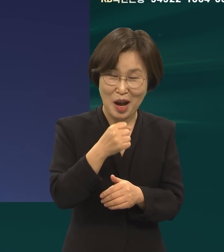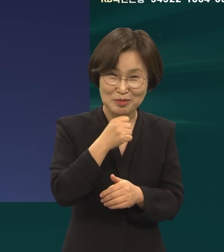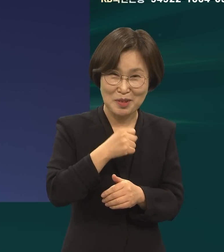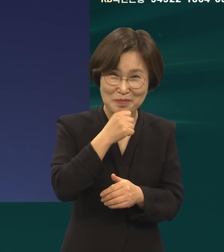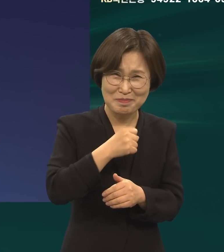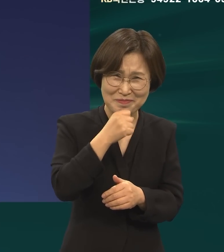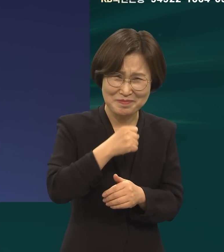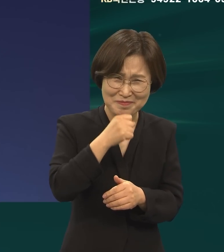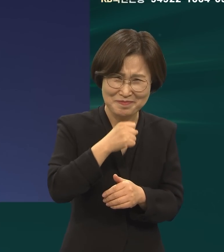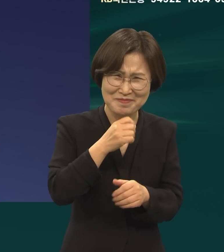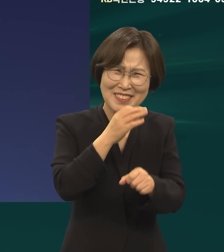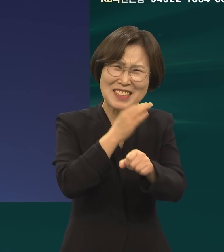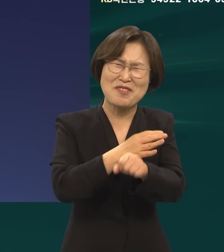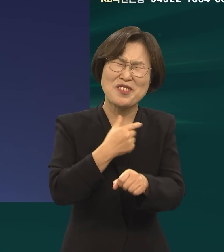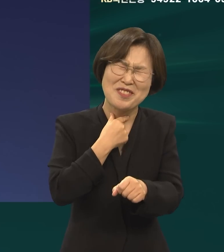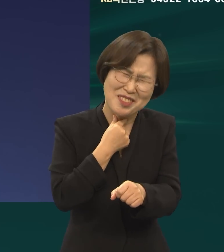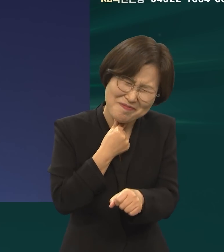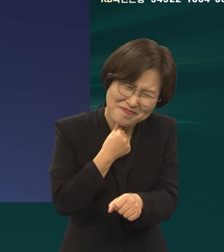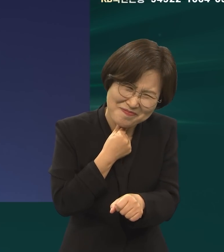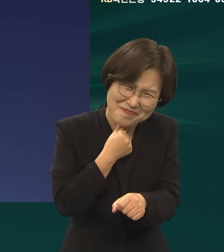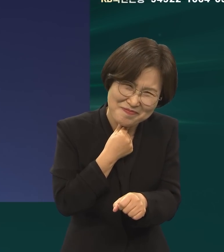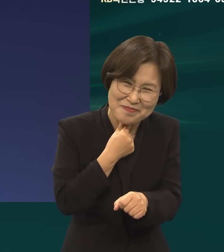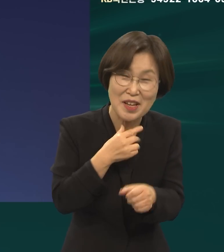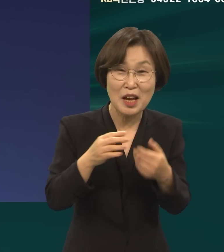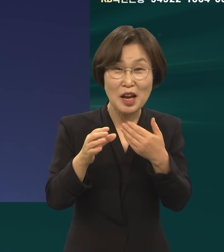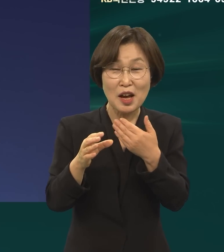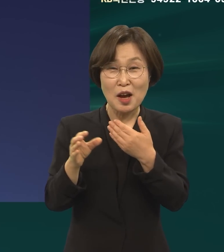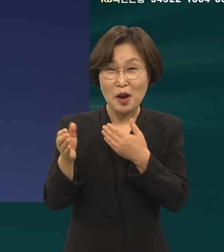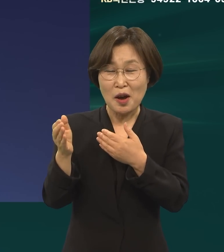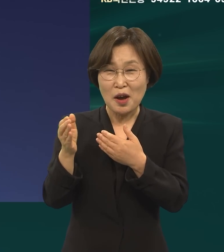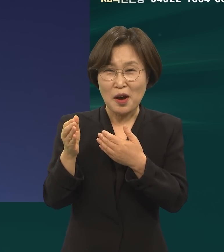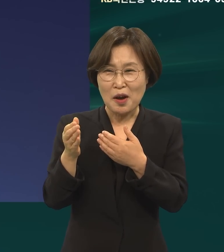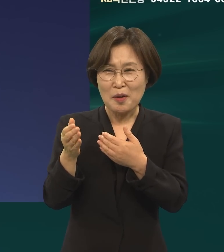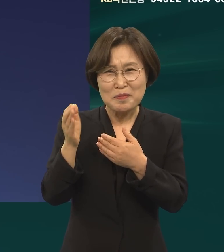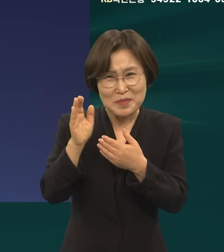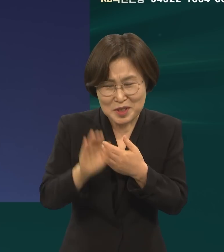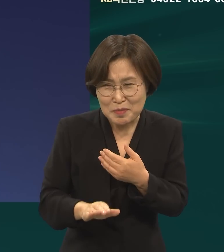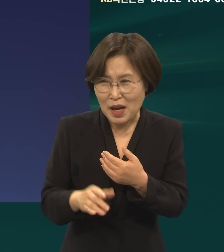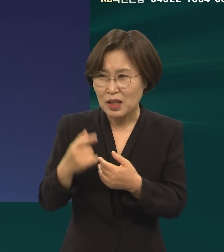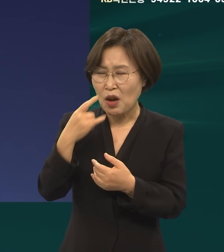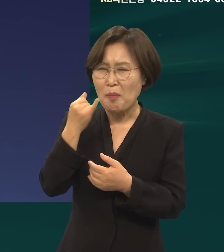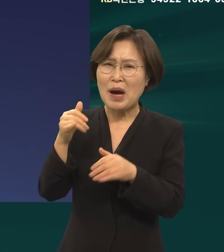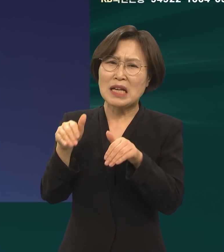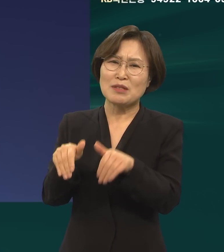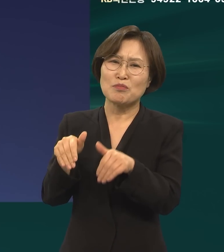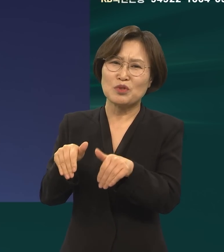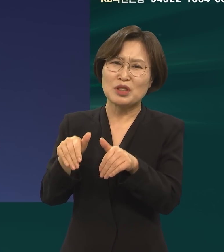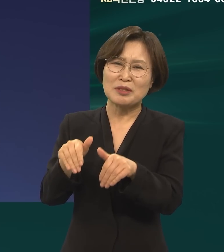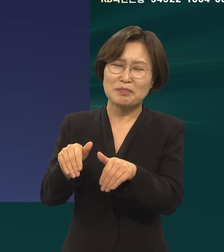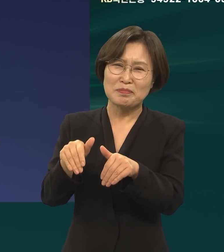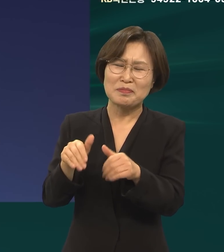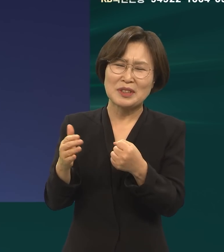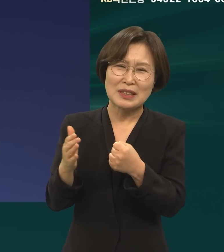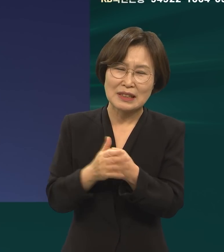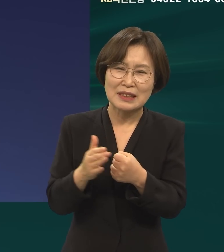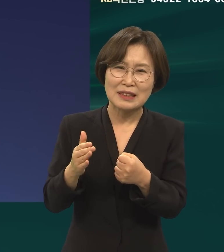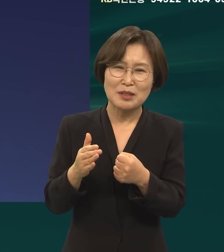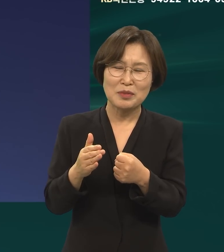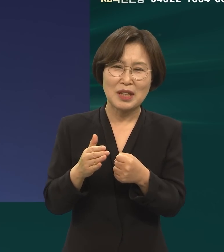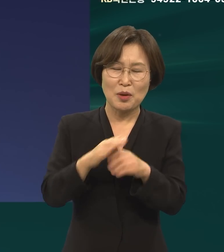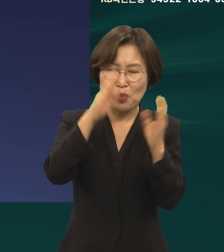저는 그거를 사 먹는 순간 이걸 못 사니까 그 모든 유혹을 물리치고 콩나물과 두부를 사러 갔을 때